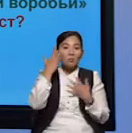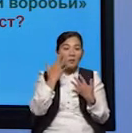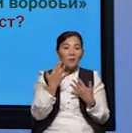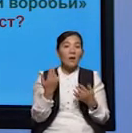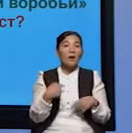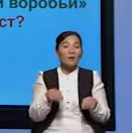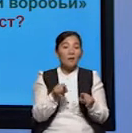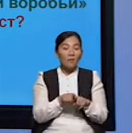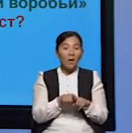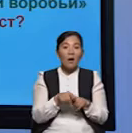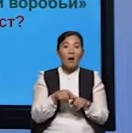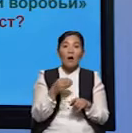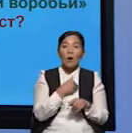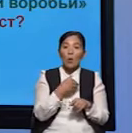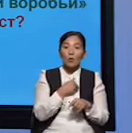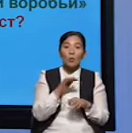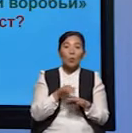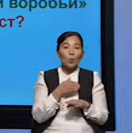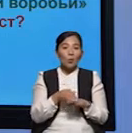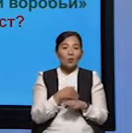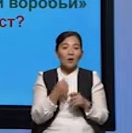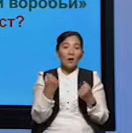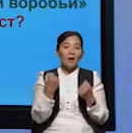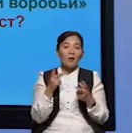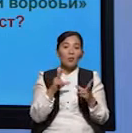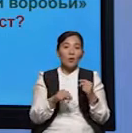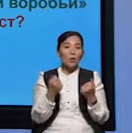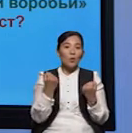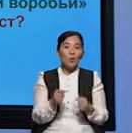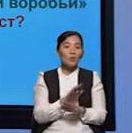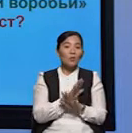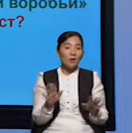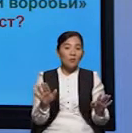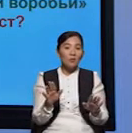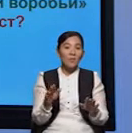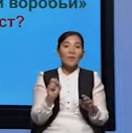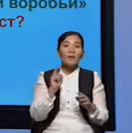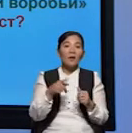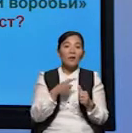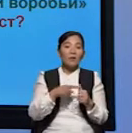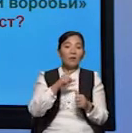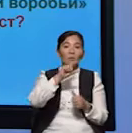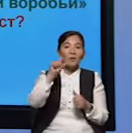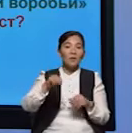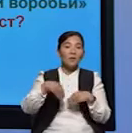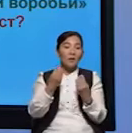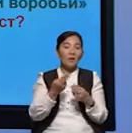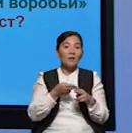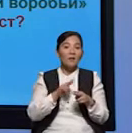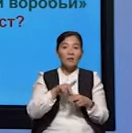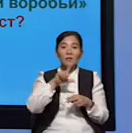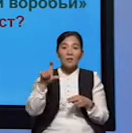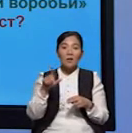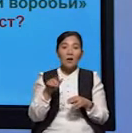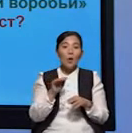текста такова: охота кошки оказалась неудачной. А как бы вы озаглавили текст? Мы с вами озаглавили этот